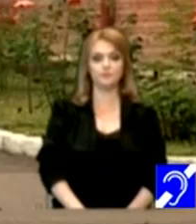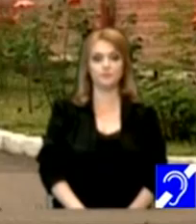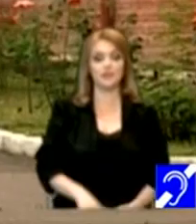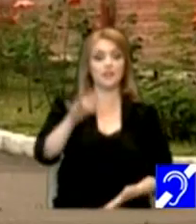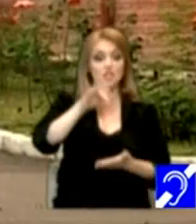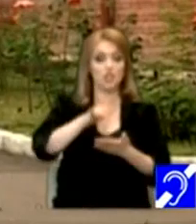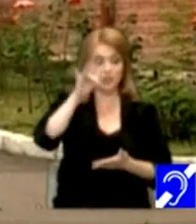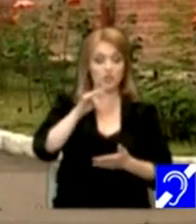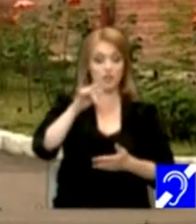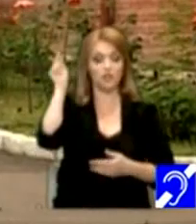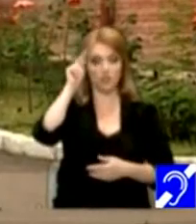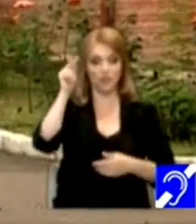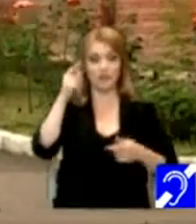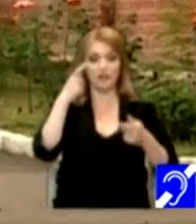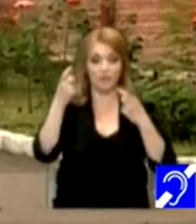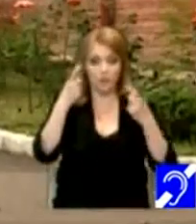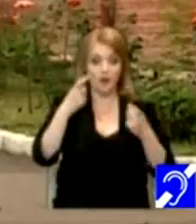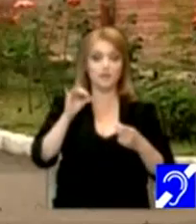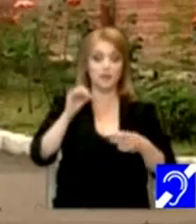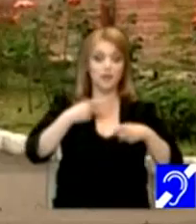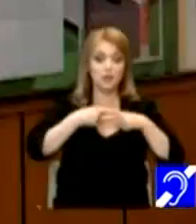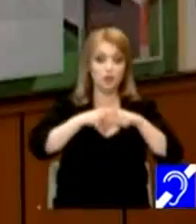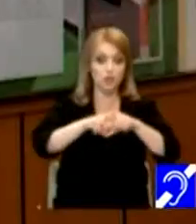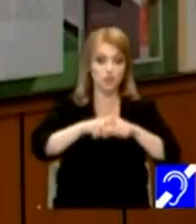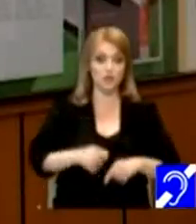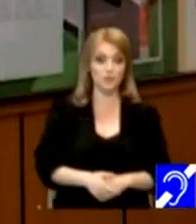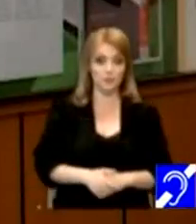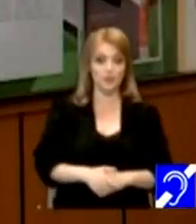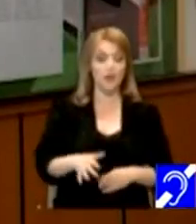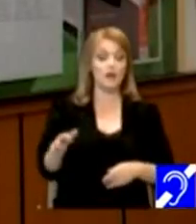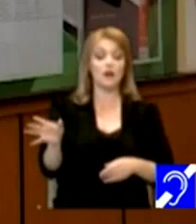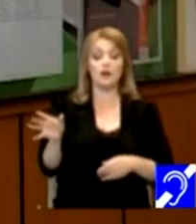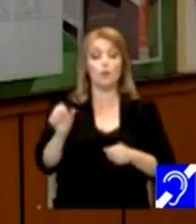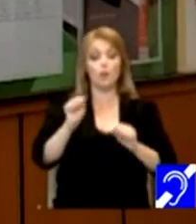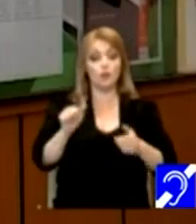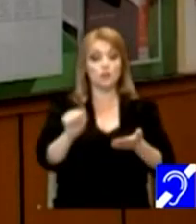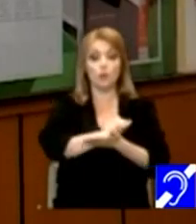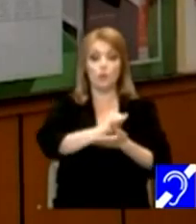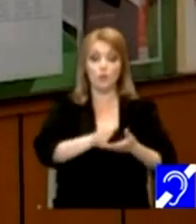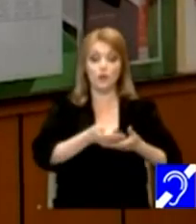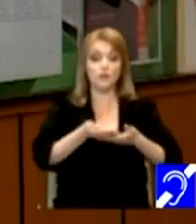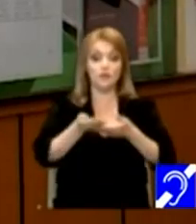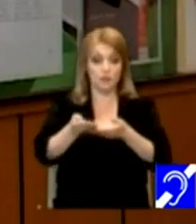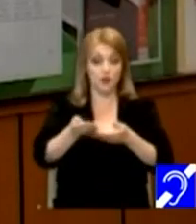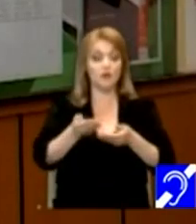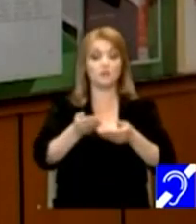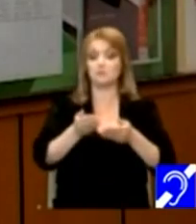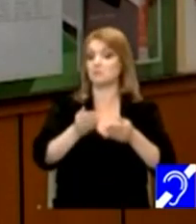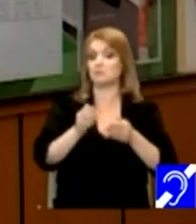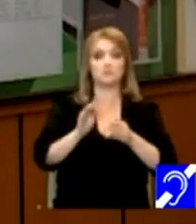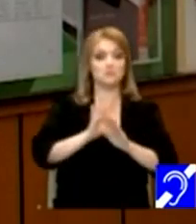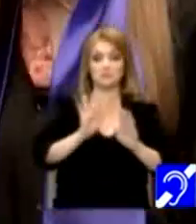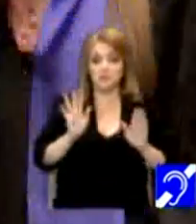La Centrul de Excelență în Informatică și Tehnologii Informaționale, dosarele nu mai pot fi depuse și în regim online.